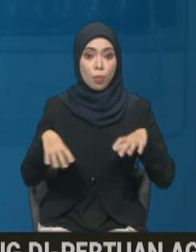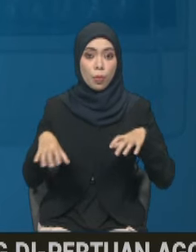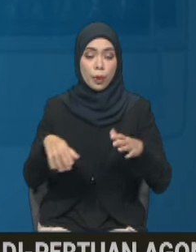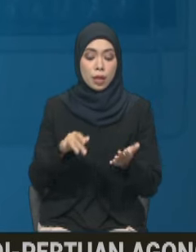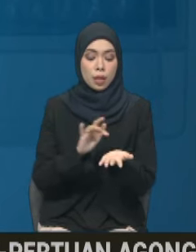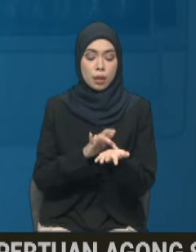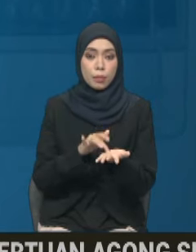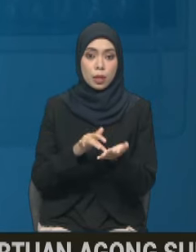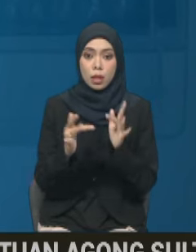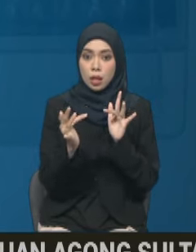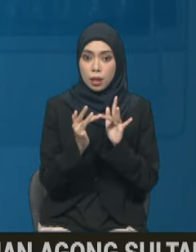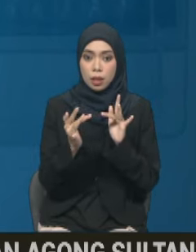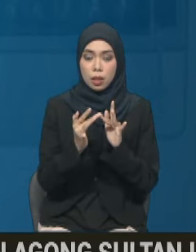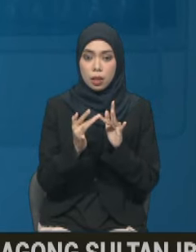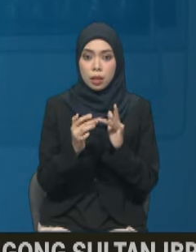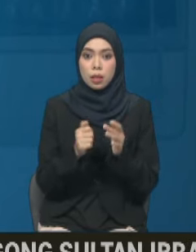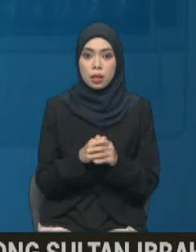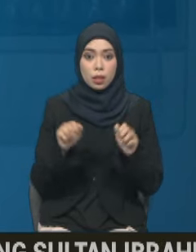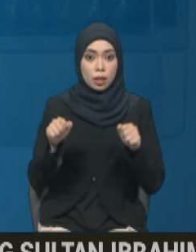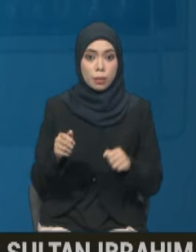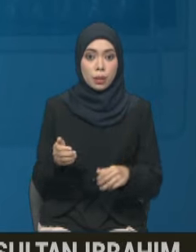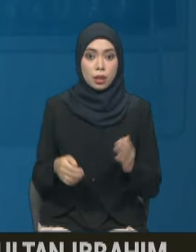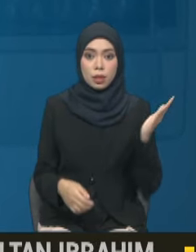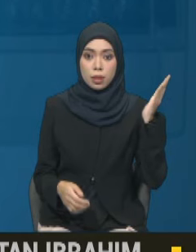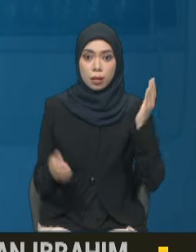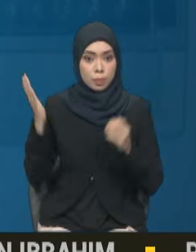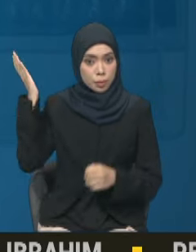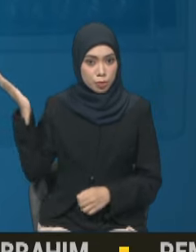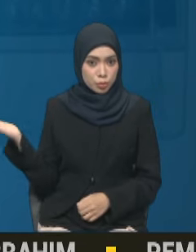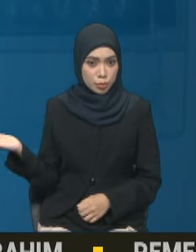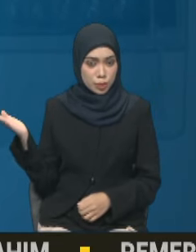talian dengan melayari pautan